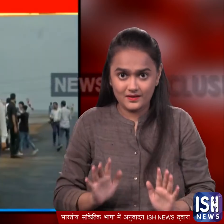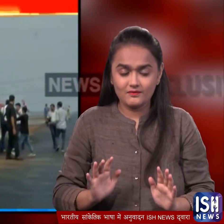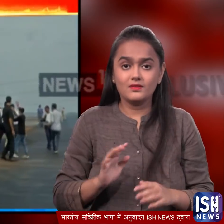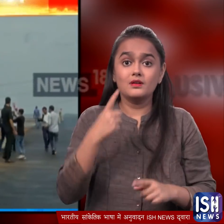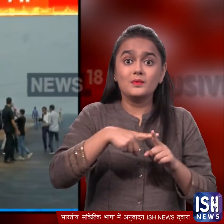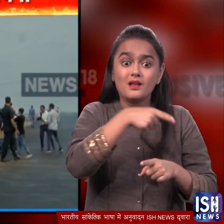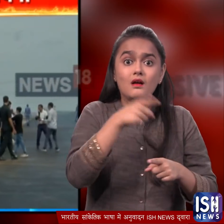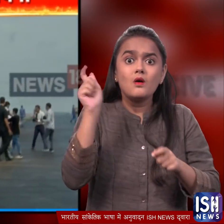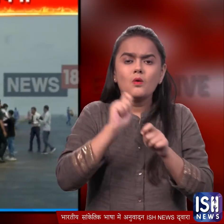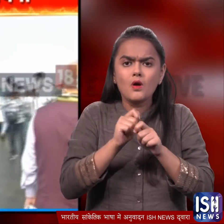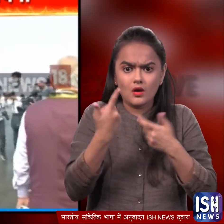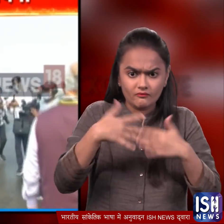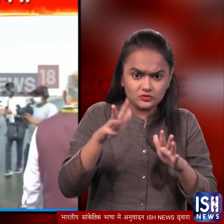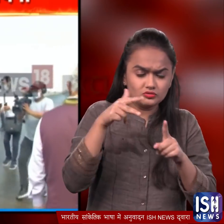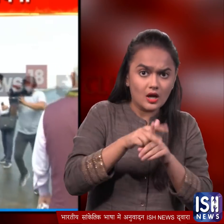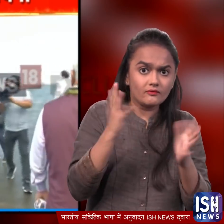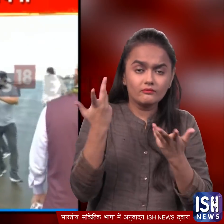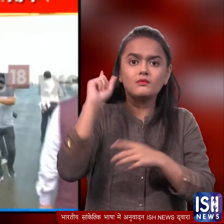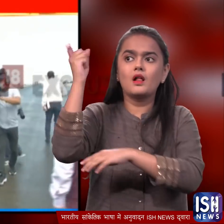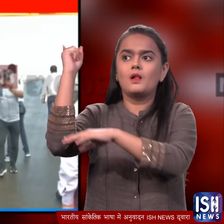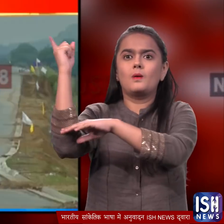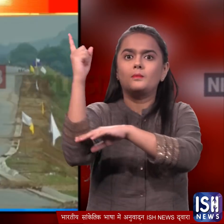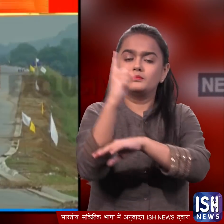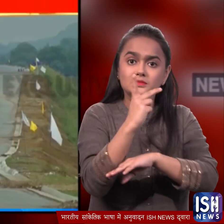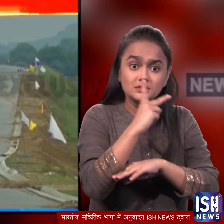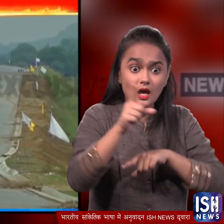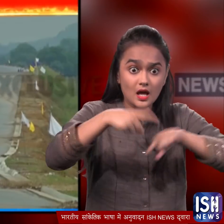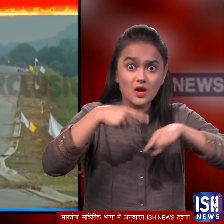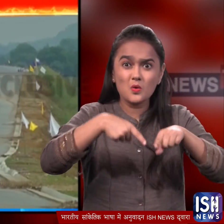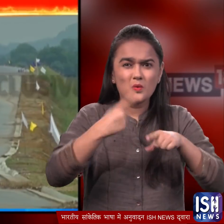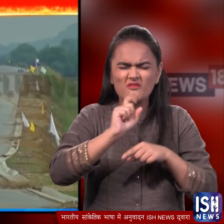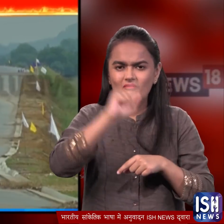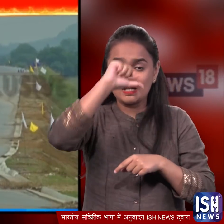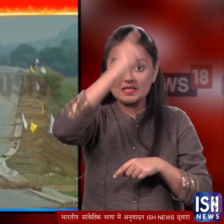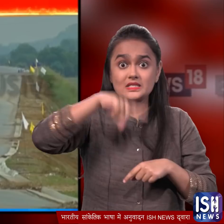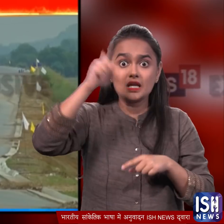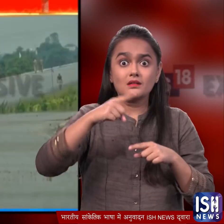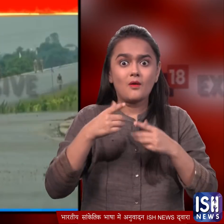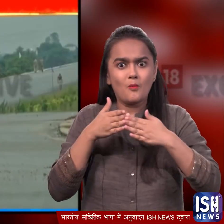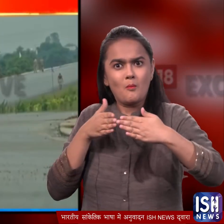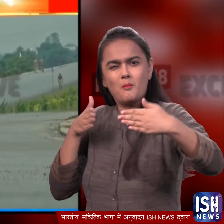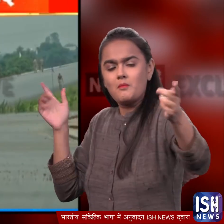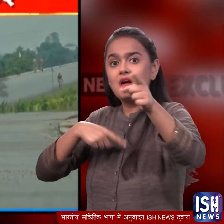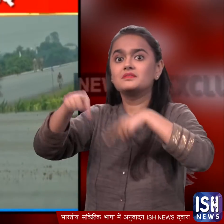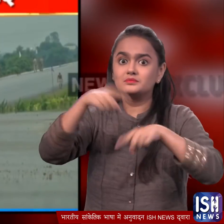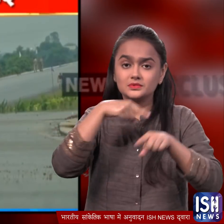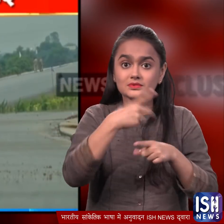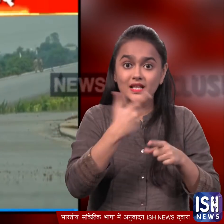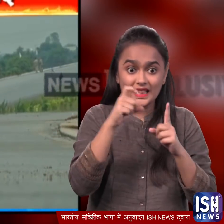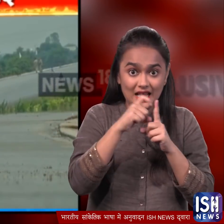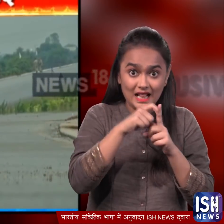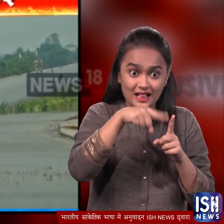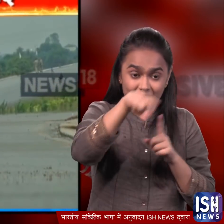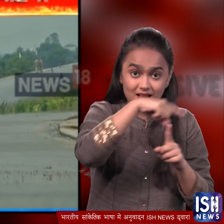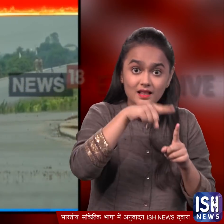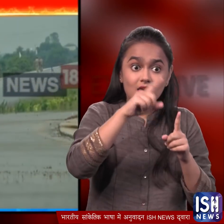के लिए। हाईवे का काम देखने के लिए नितिन गडकरी हेलीकॉप्टर से पहुंचे। ये हाईवे देश का सबसे लंबा एक्सप्रेसवे होगा, जो देश की राजधानी दिल्ली को